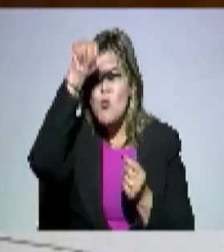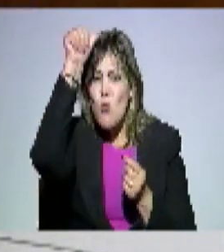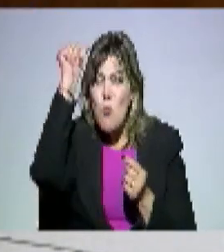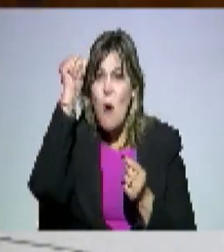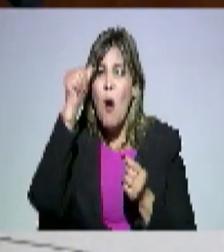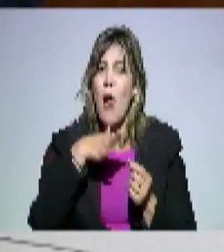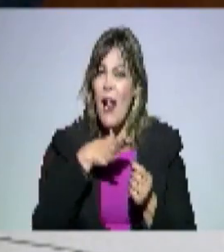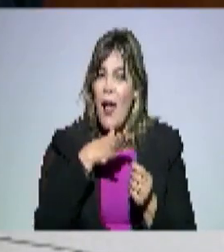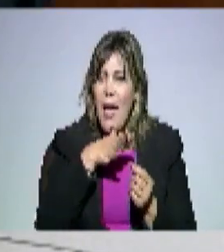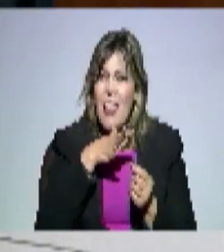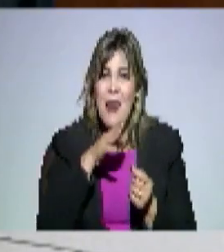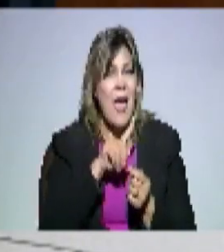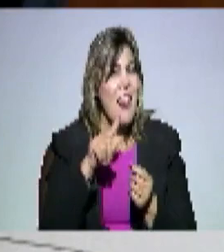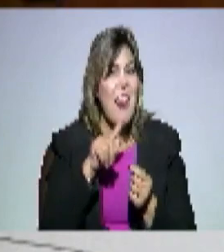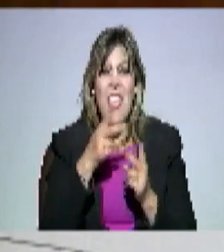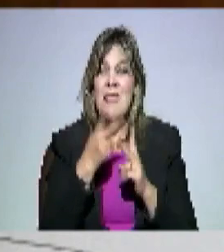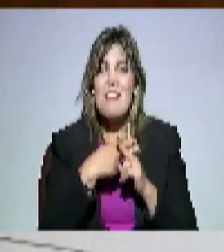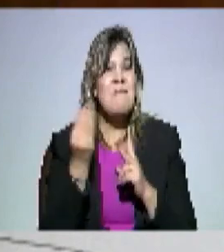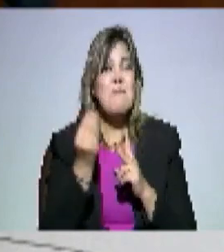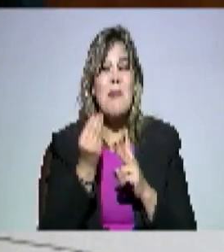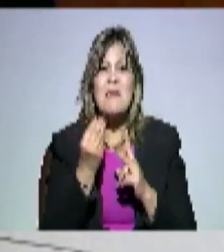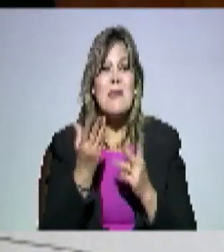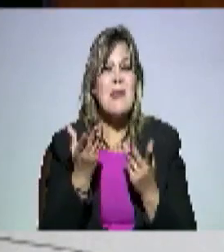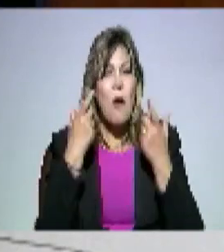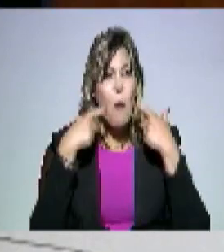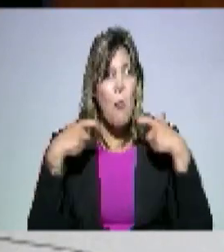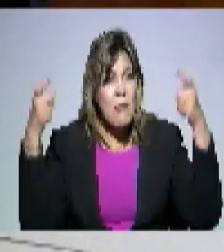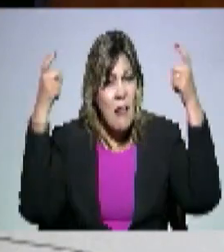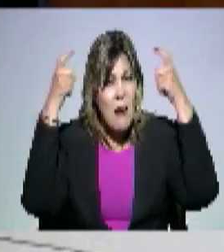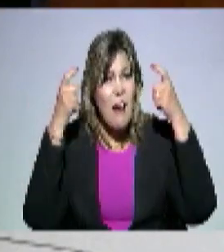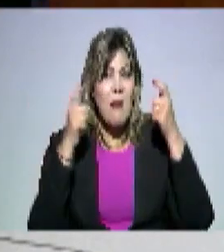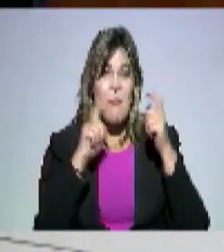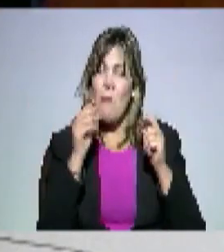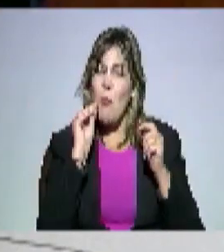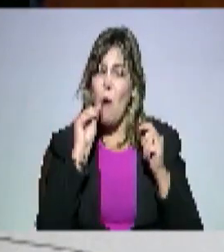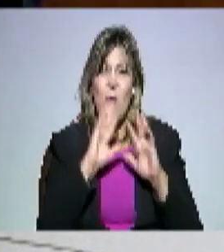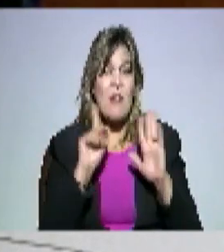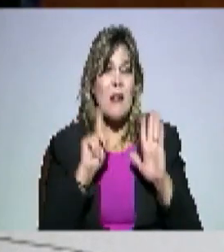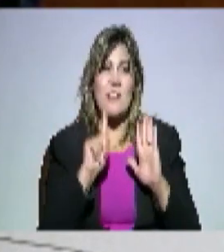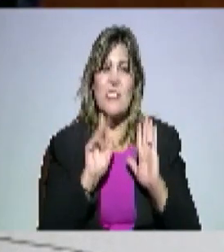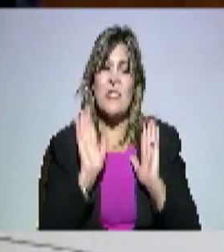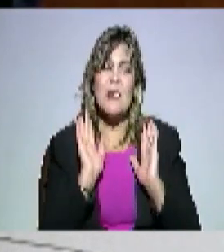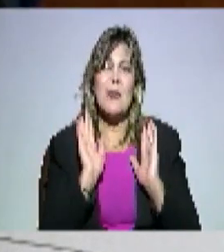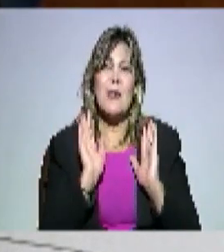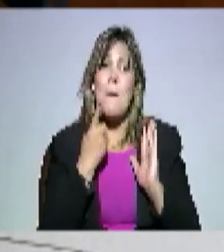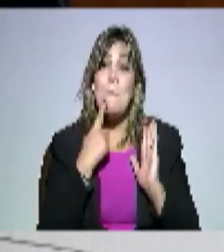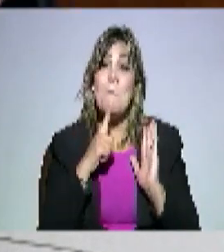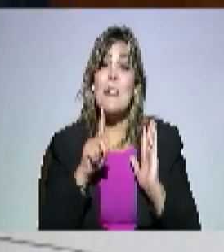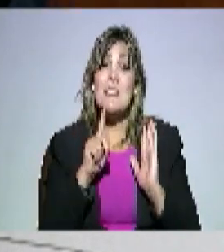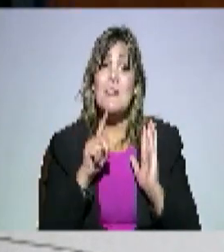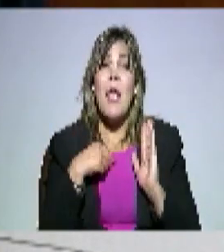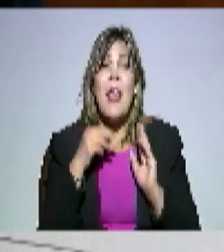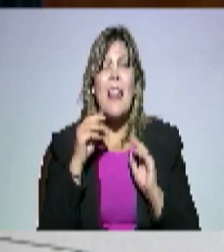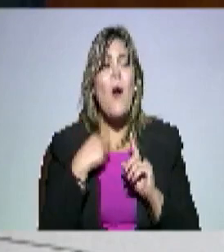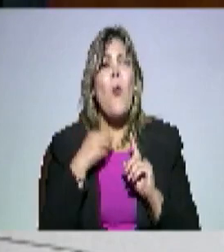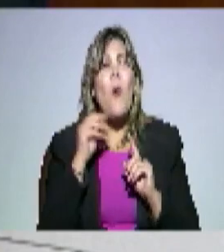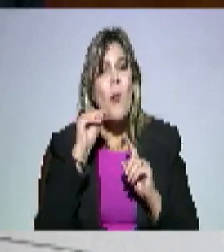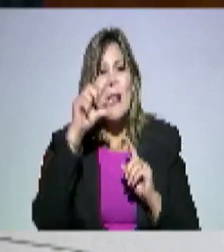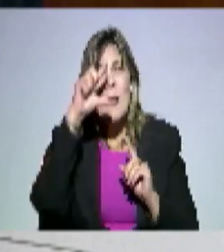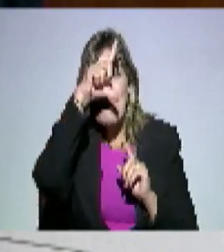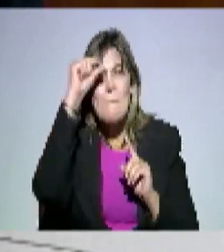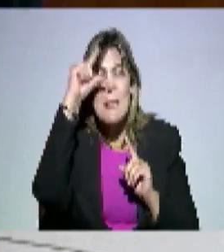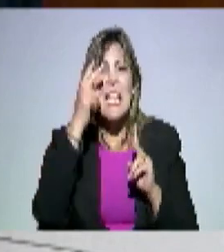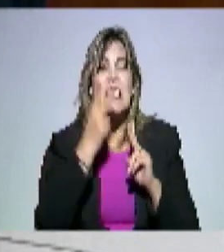قلتش كهنه ما قلتش اقفه ما قلتش بطاركه رغم ان في ناس من هذه الرتب عملت كده ده انا اديت نموذج